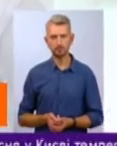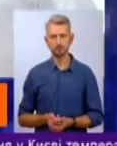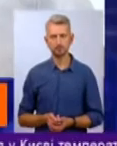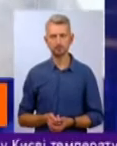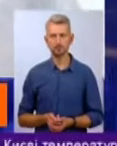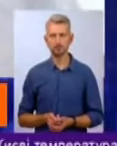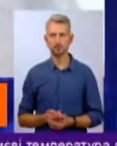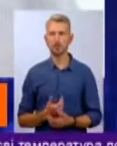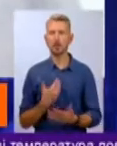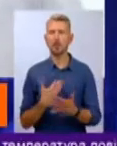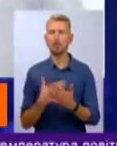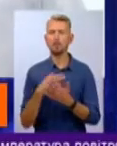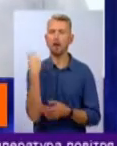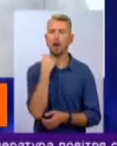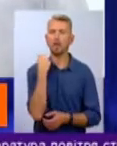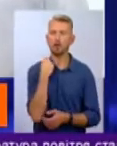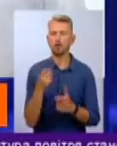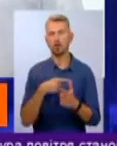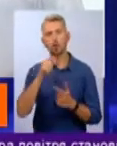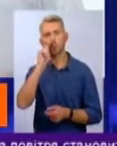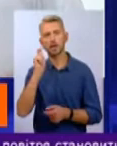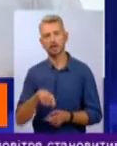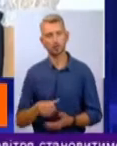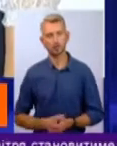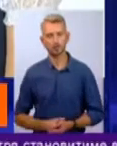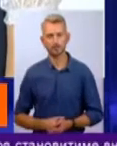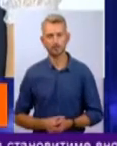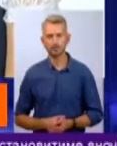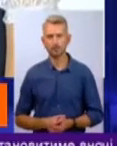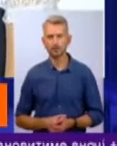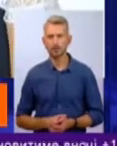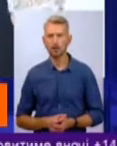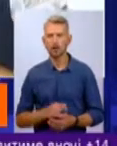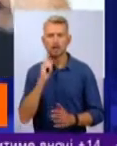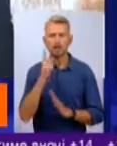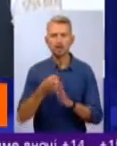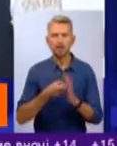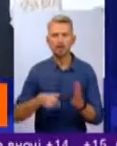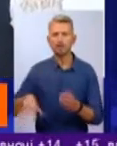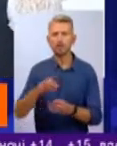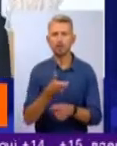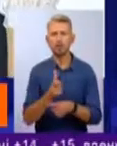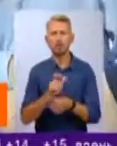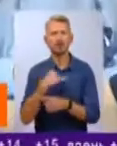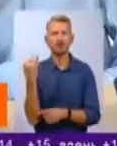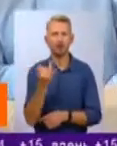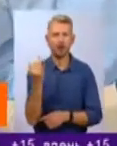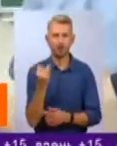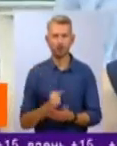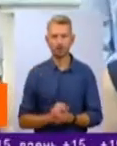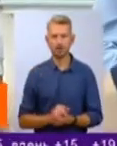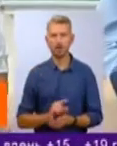На племіо англійську і українську. Дізнавалося з цього, ну, більше цікавого.